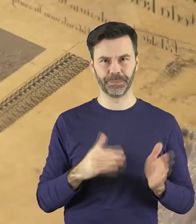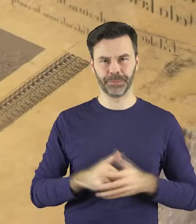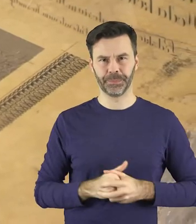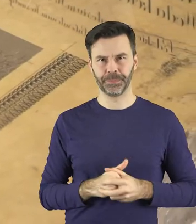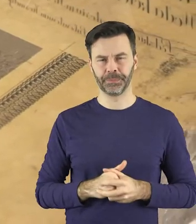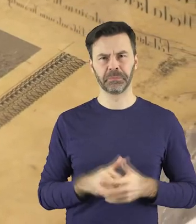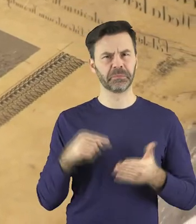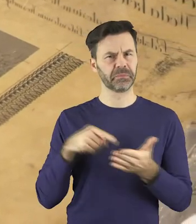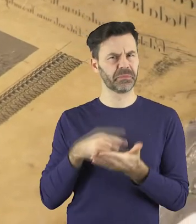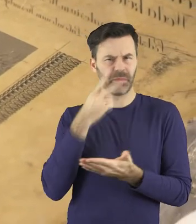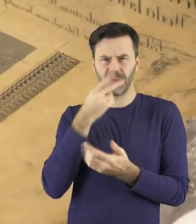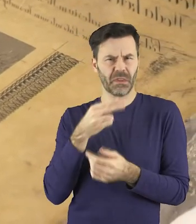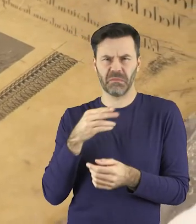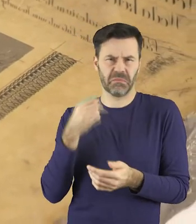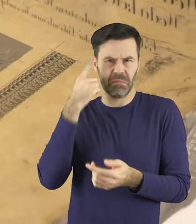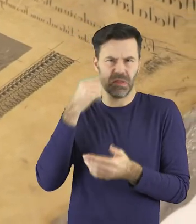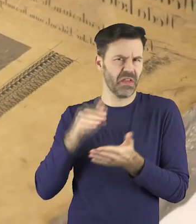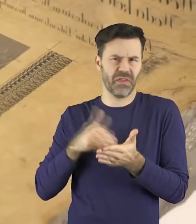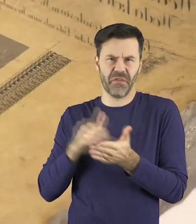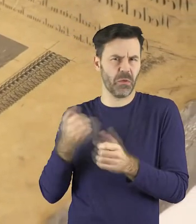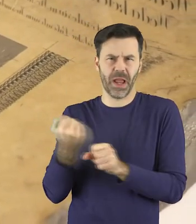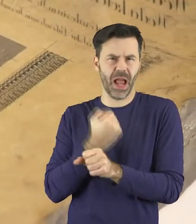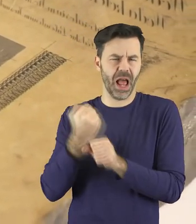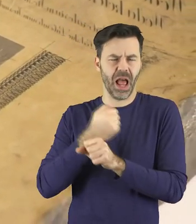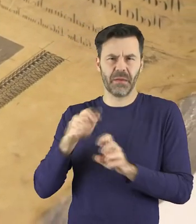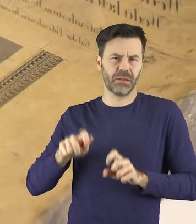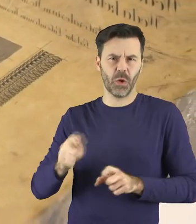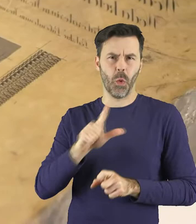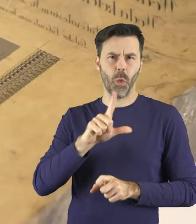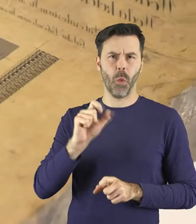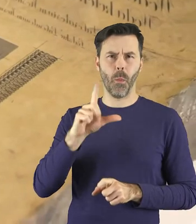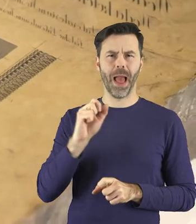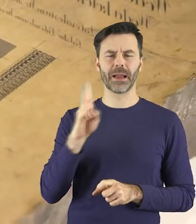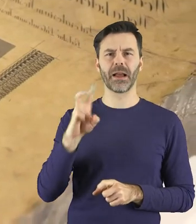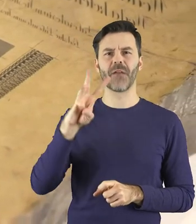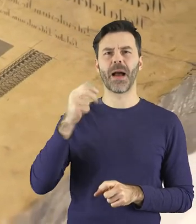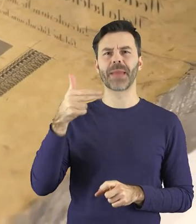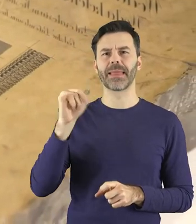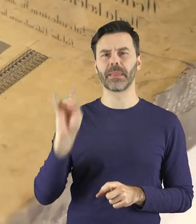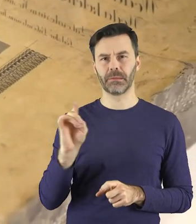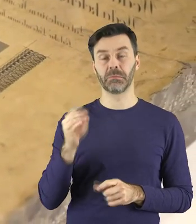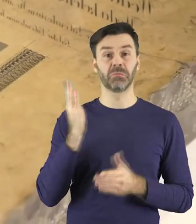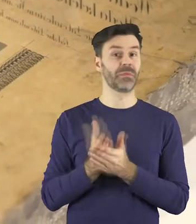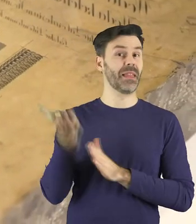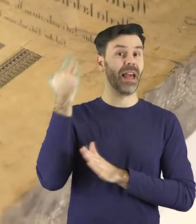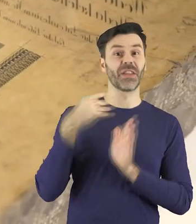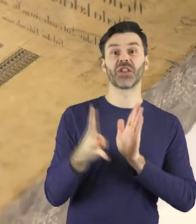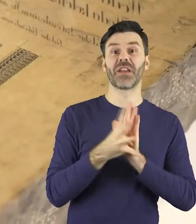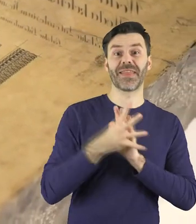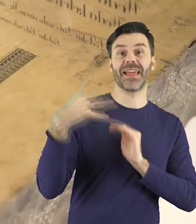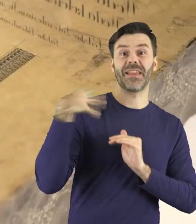niepozorny kawał kamienia, łupek wapienny, służy od początku XIX wieku